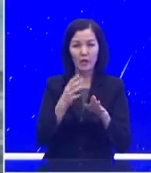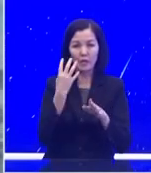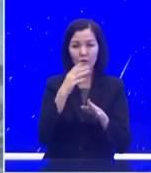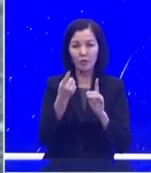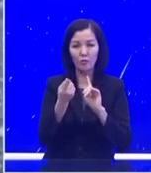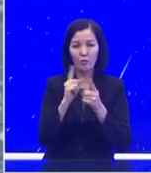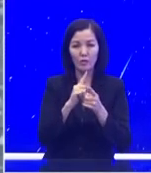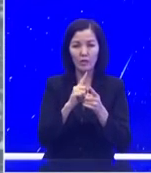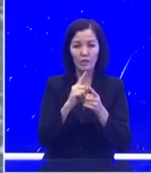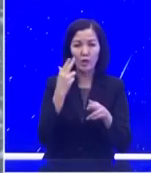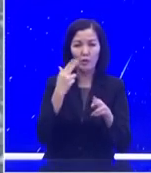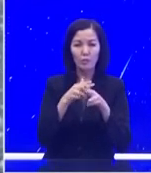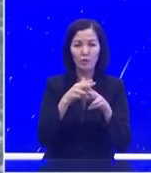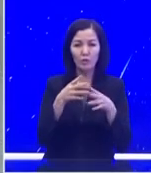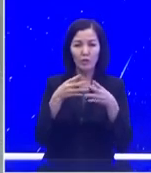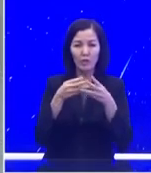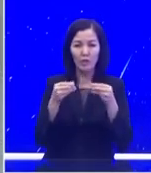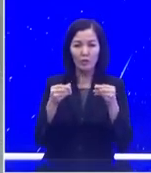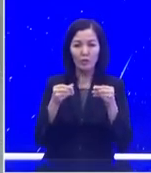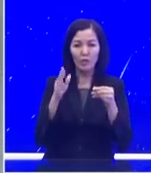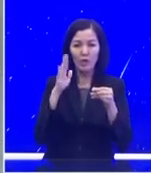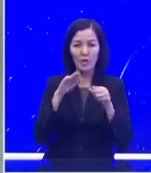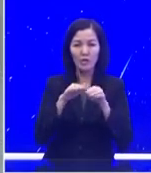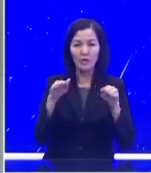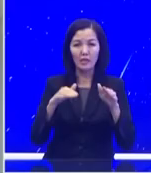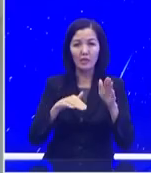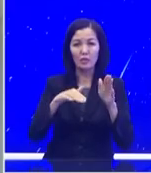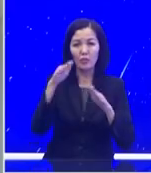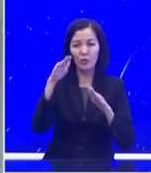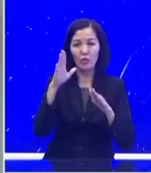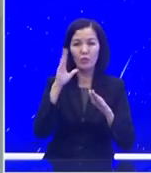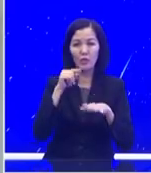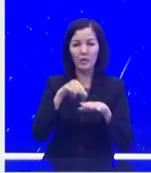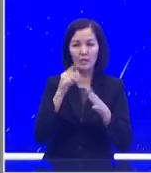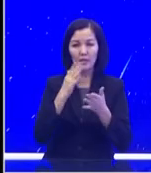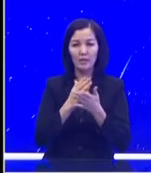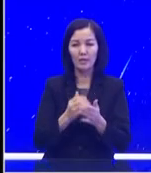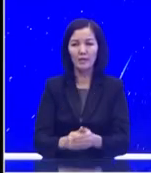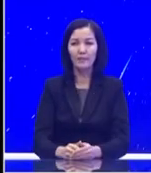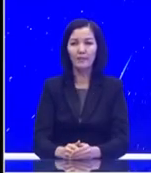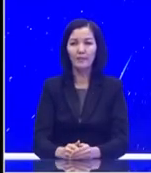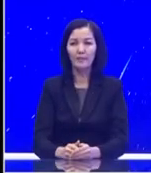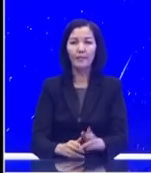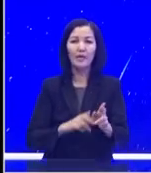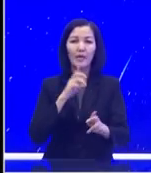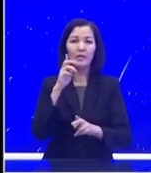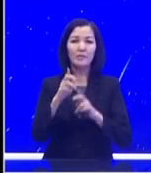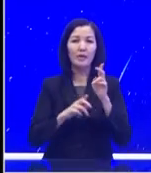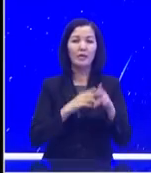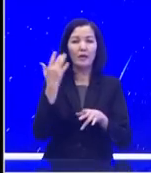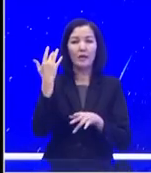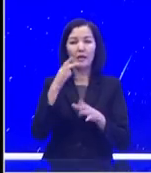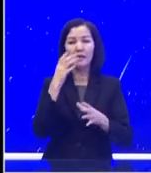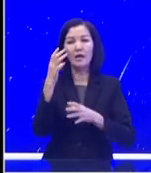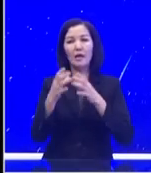өзгерістер мұздықтардың еруіне және теңіз деңгейінің көтерілуіне әсерін тигізеді. НАСА космонавты Кристина Кох